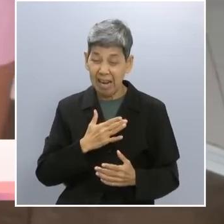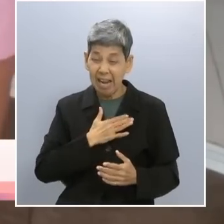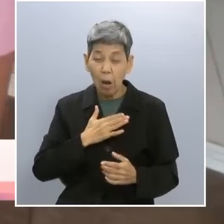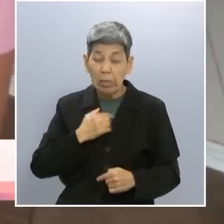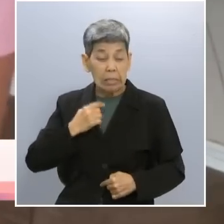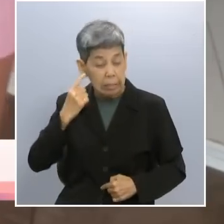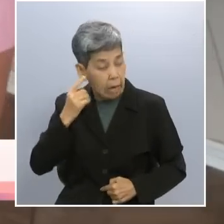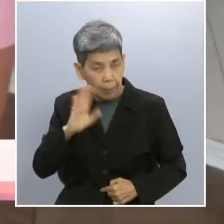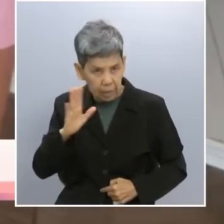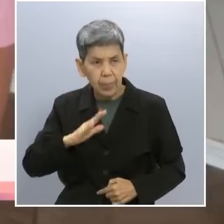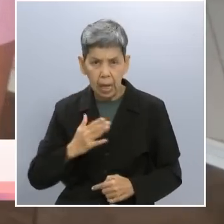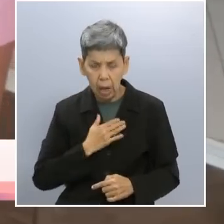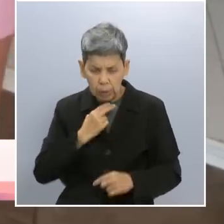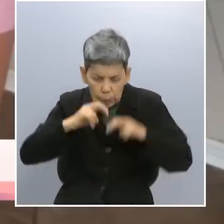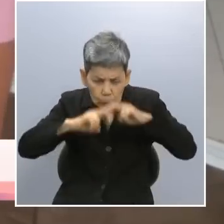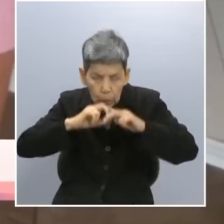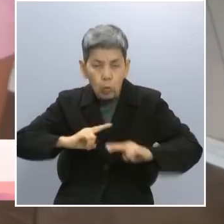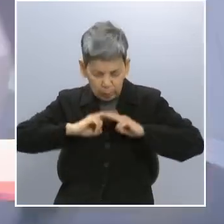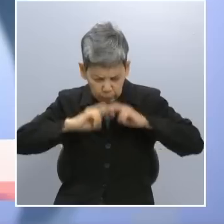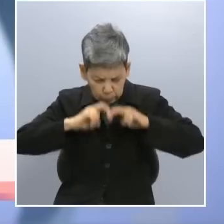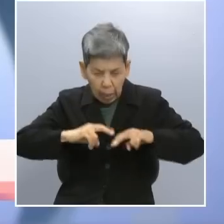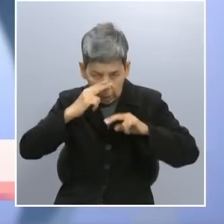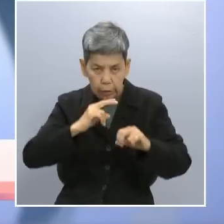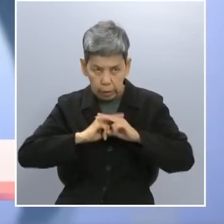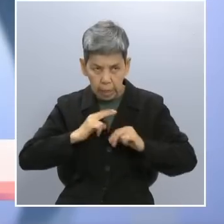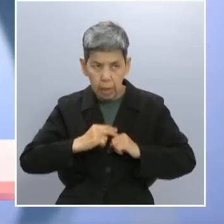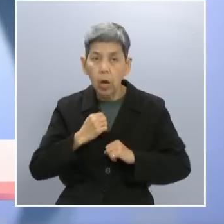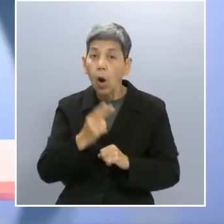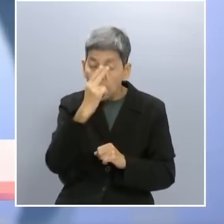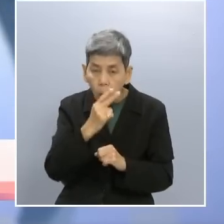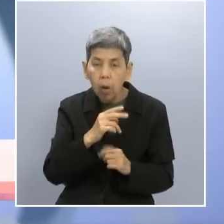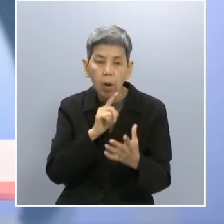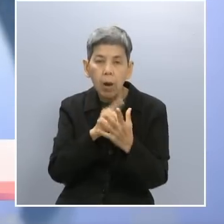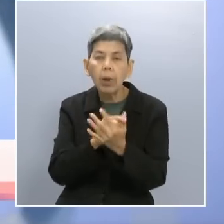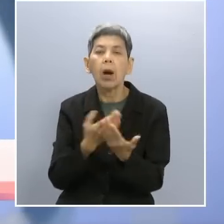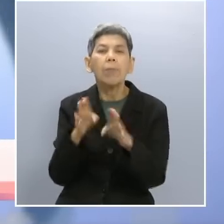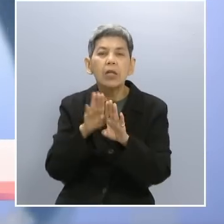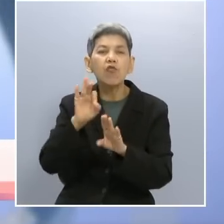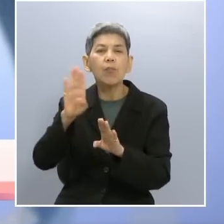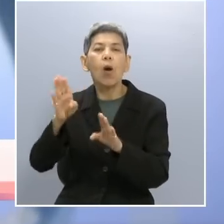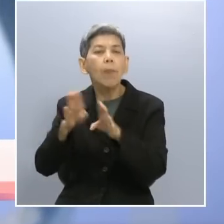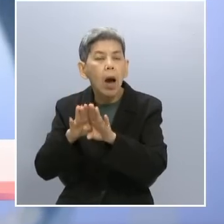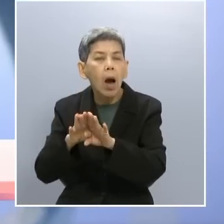เชื่อคนอื่นนะนี่ไปสืบมาเองแล้วตอนนี้พุทไธสงก็บล็อกเฟซไปแล้ว